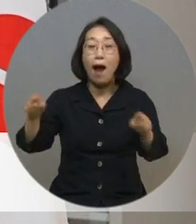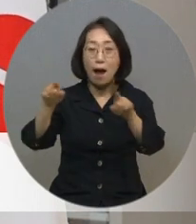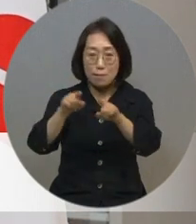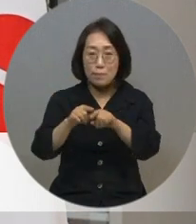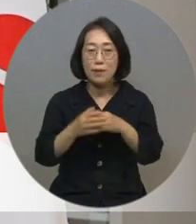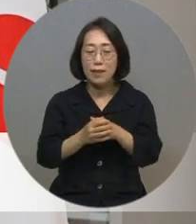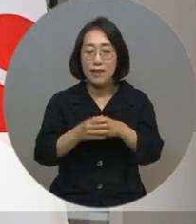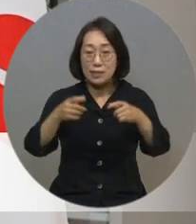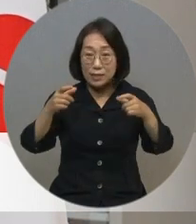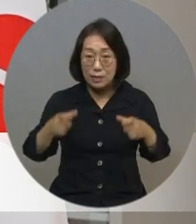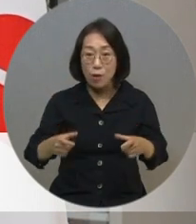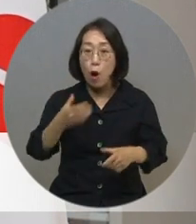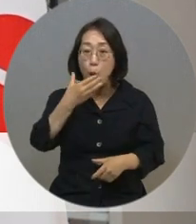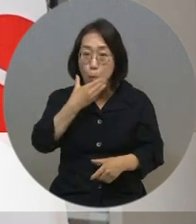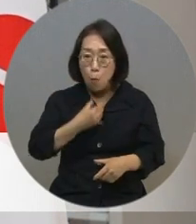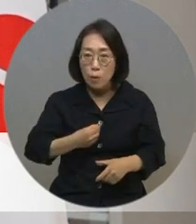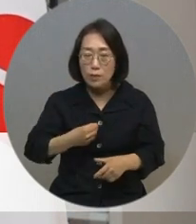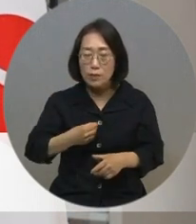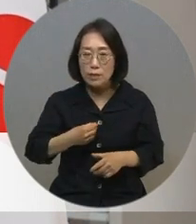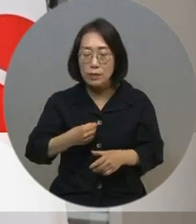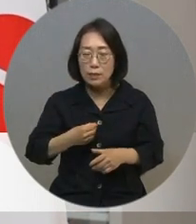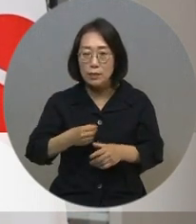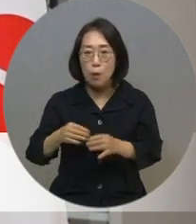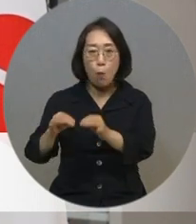지역사회의 복지